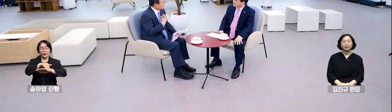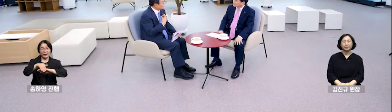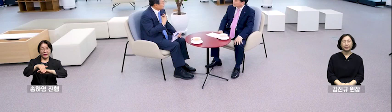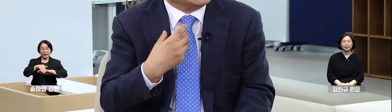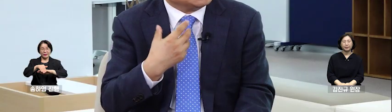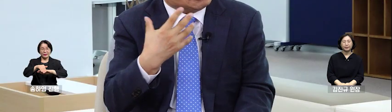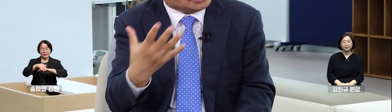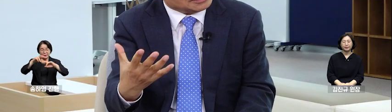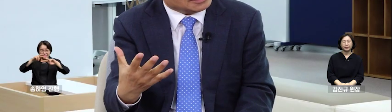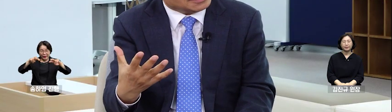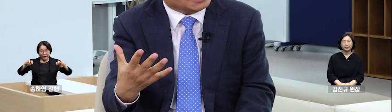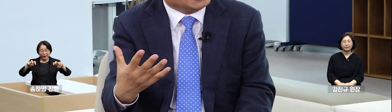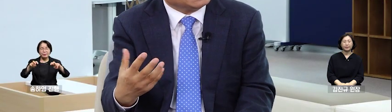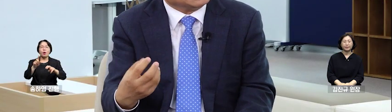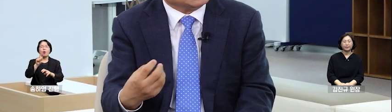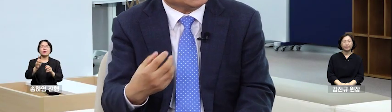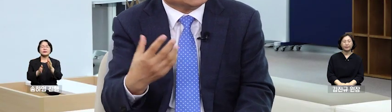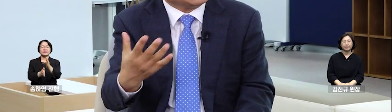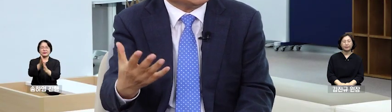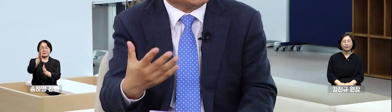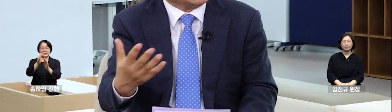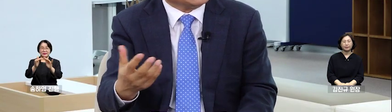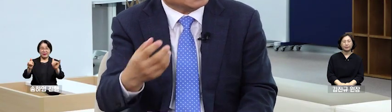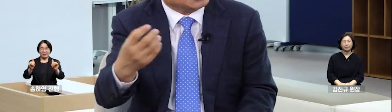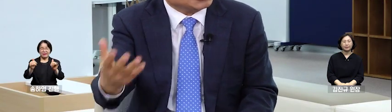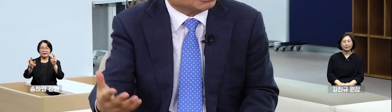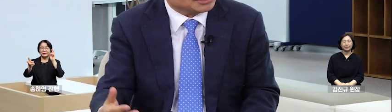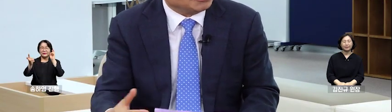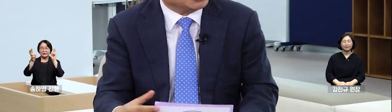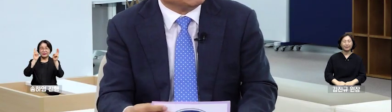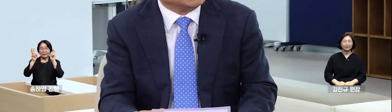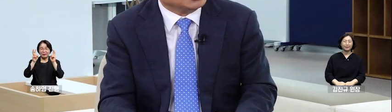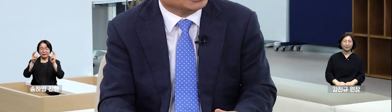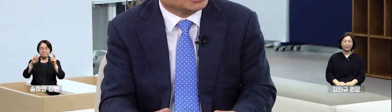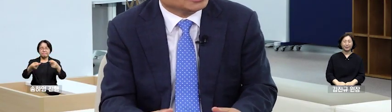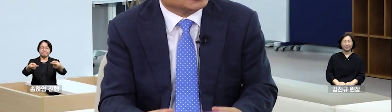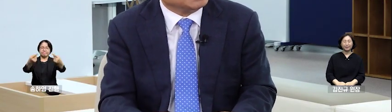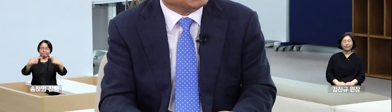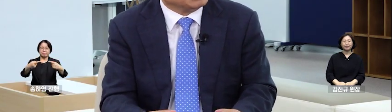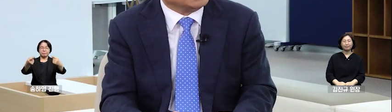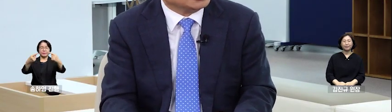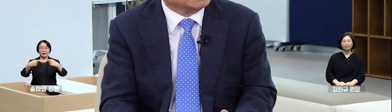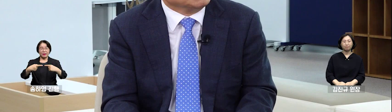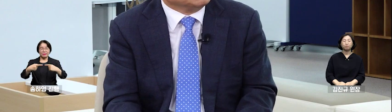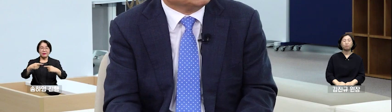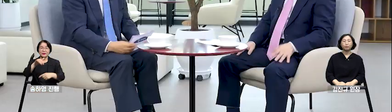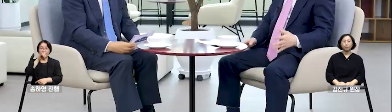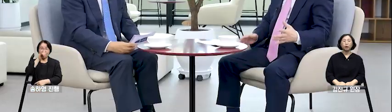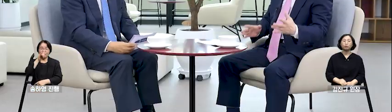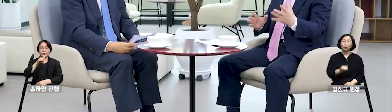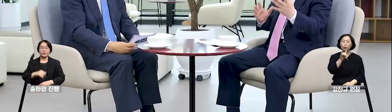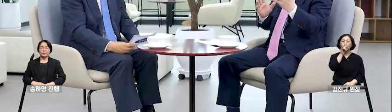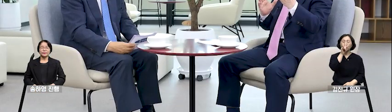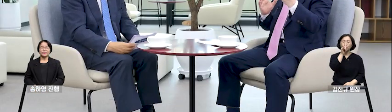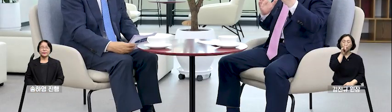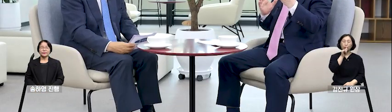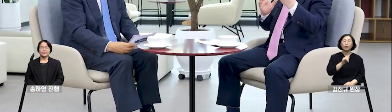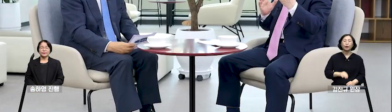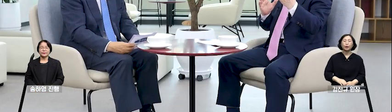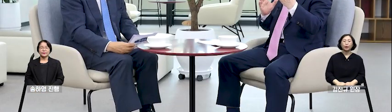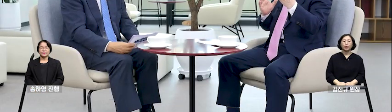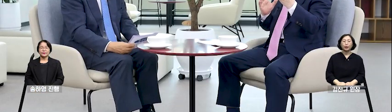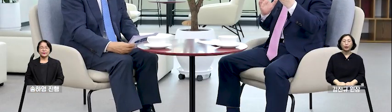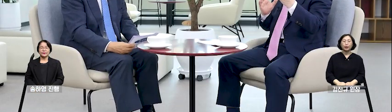혹시 시민들이 나 이렇게 기업들이 적극 참여할 수 있는 그런 분야도 있네요 이쪽 아까 이제